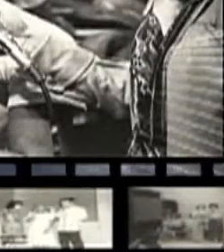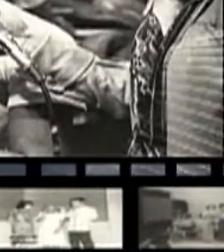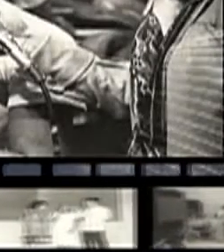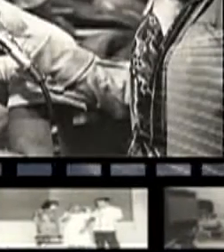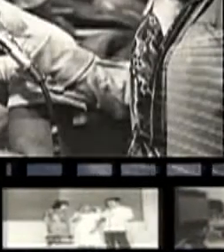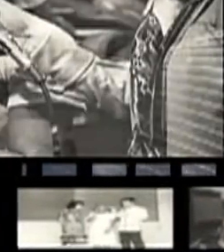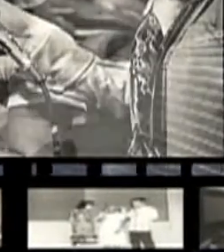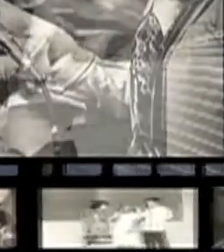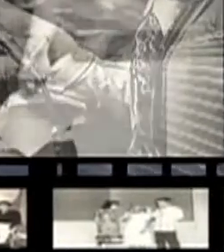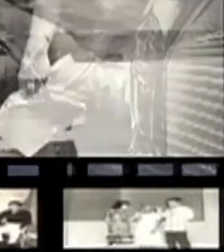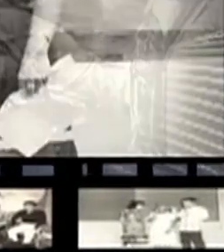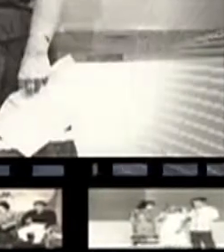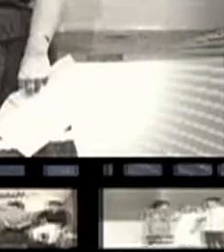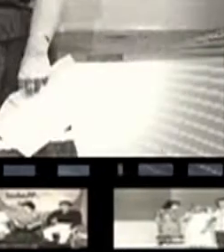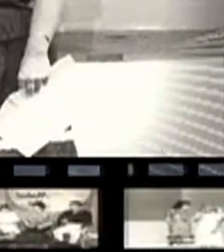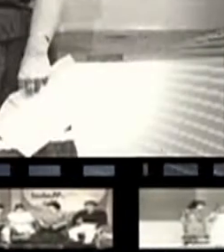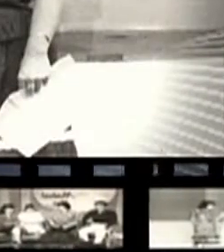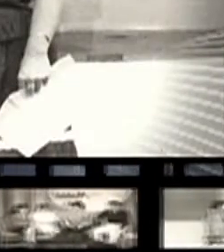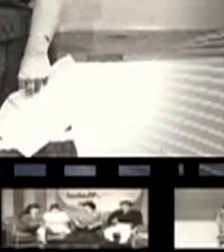Kapwa ko,